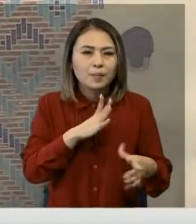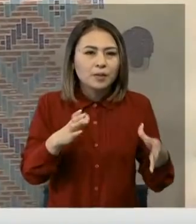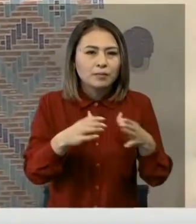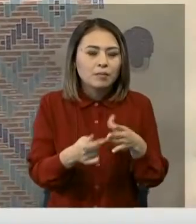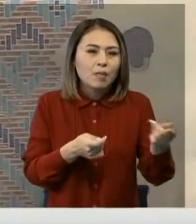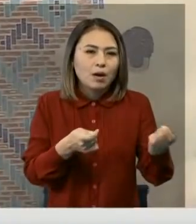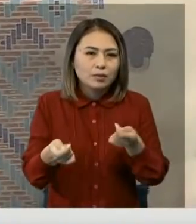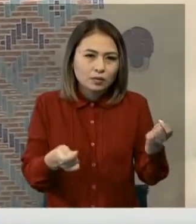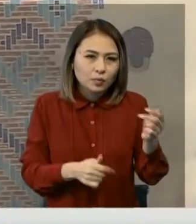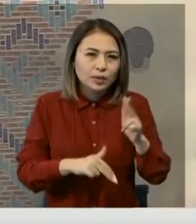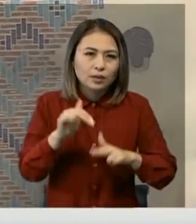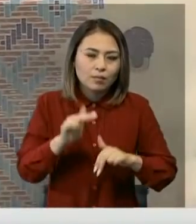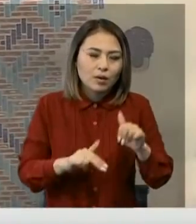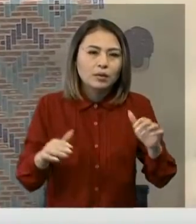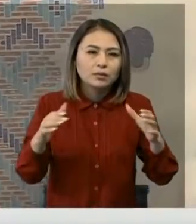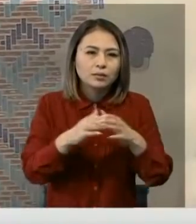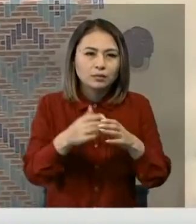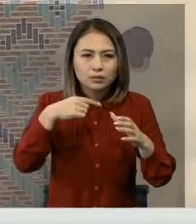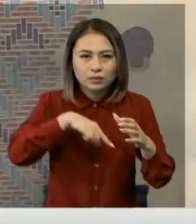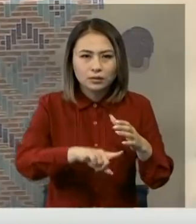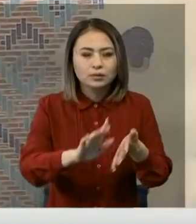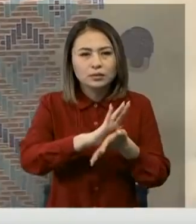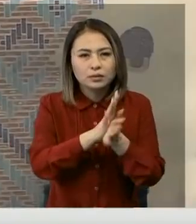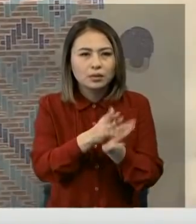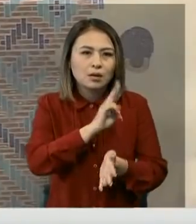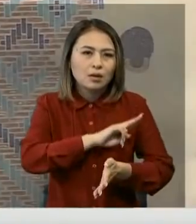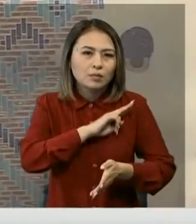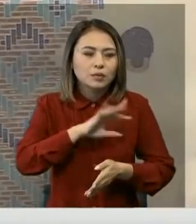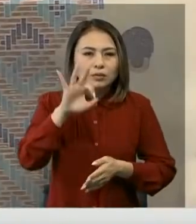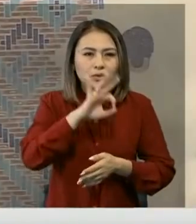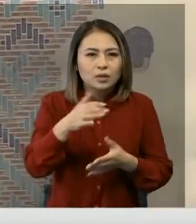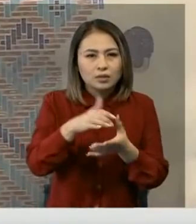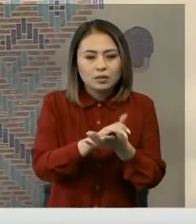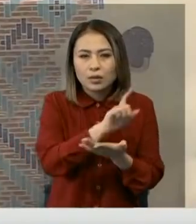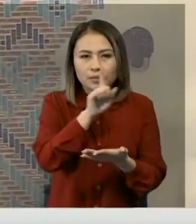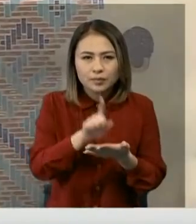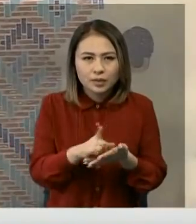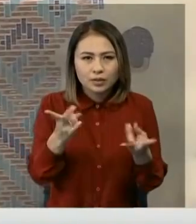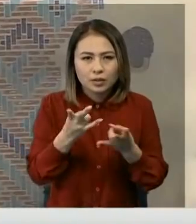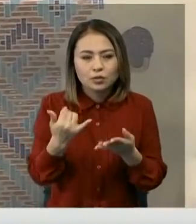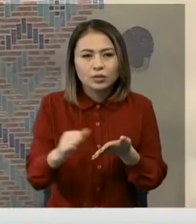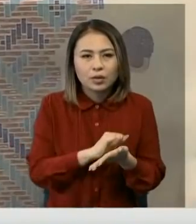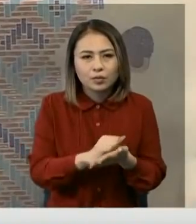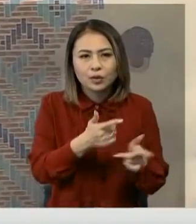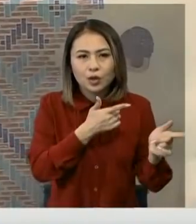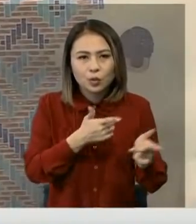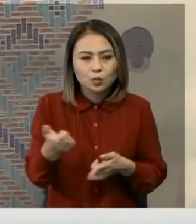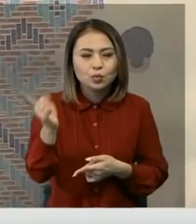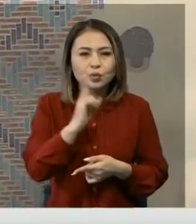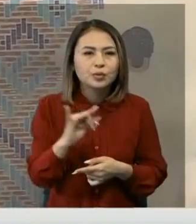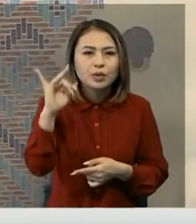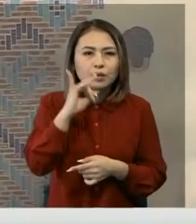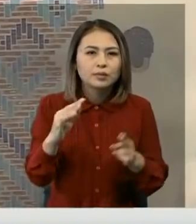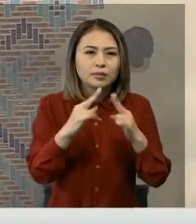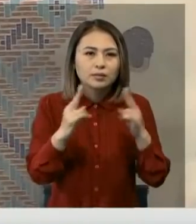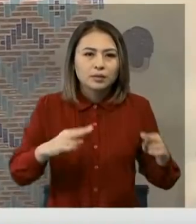басқарылуы, ғимараттың жағдайы, ондағы атқарылып жатқан жұмыстар жайында таныстыру шарт. Біз сол құжаттарды дайындауға тарихи